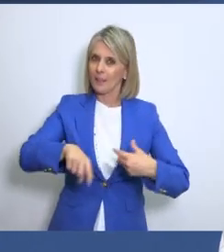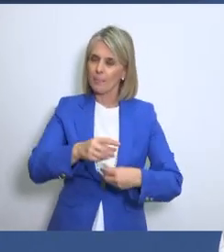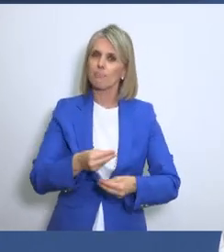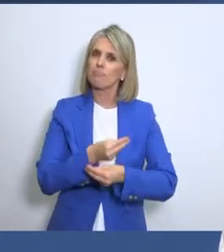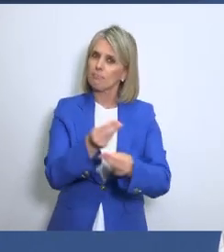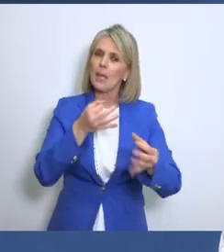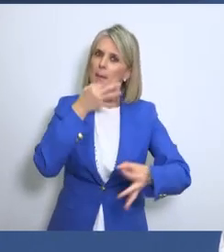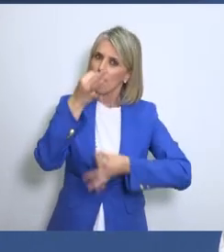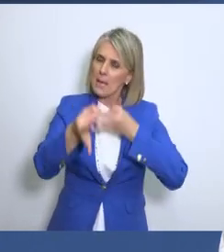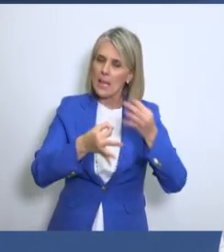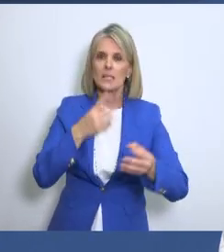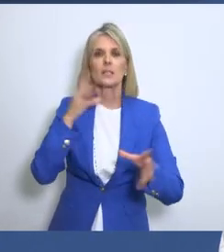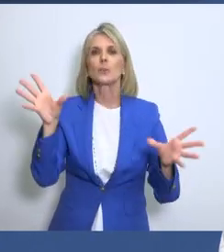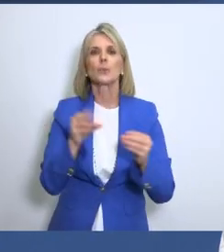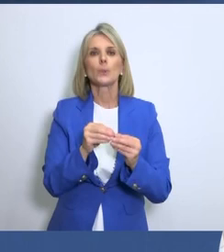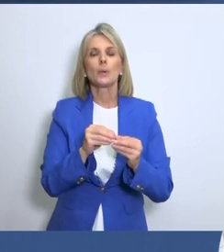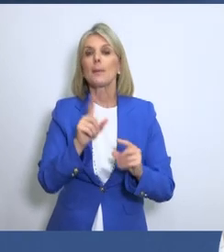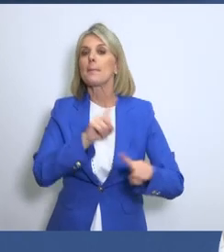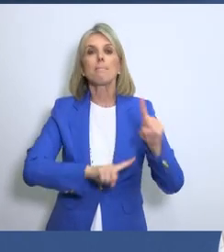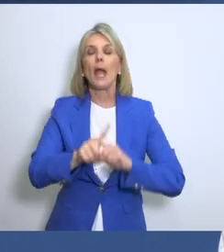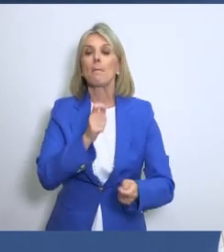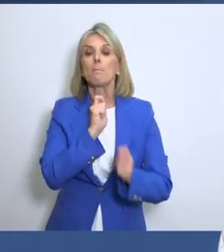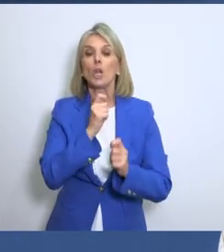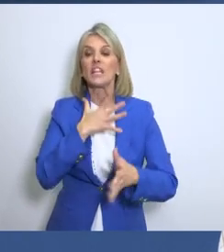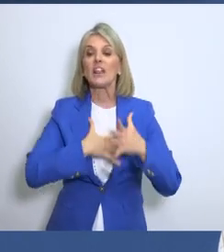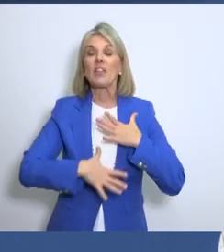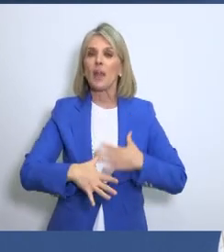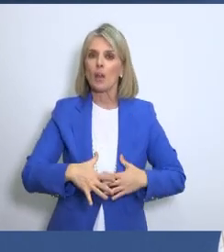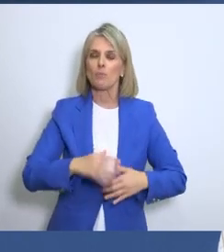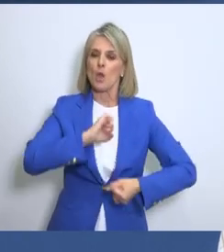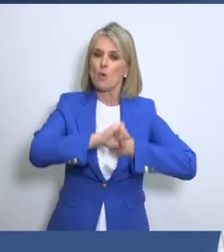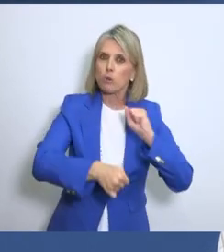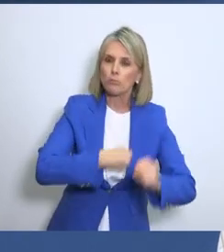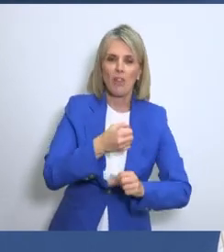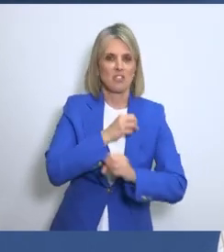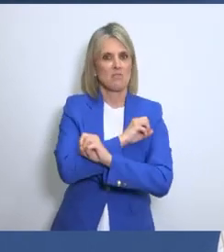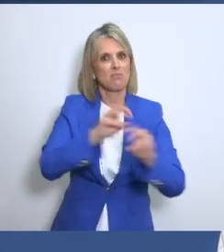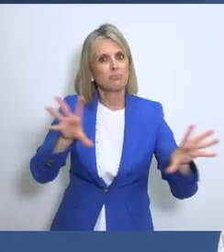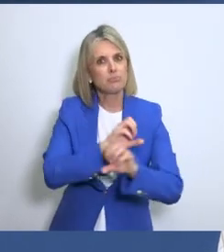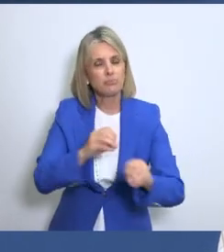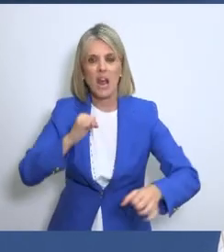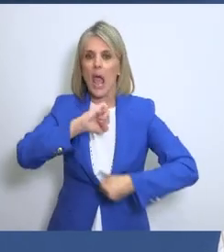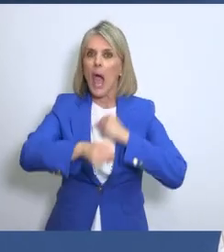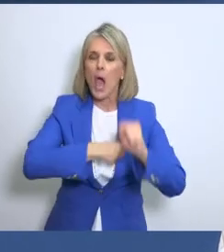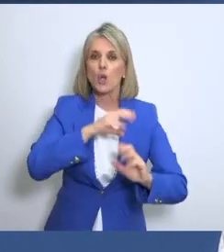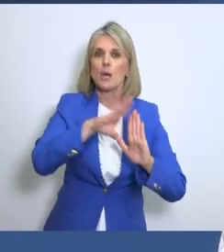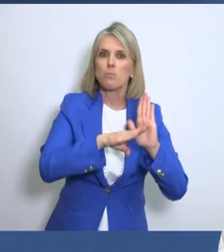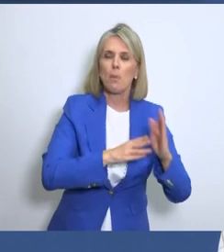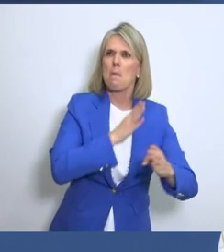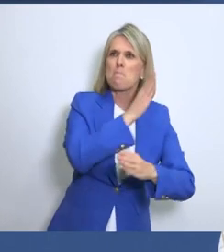πτυχές αυτής της πολιτικής μας, αυτού του αγώνα μας, αυτού του προγράμματός